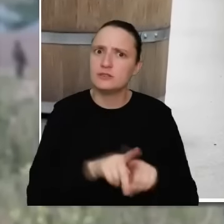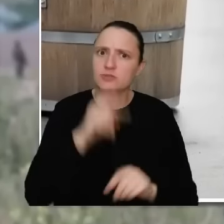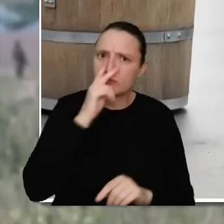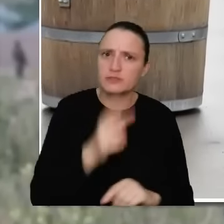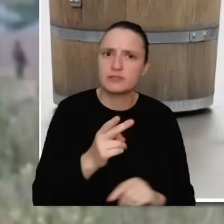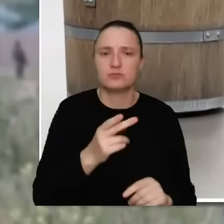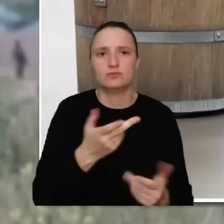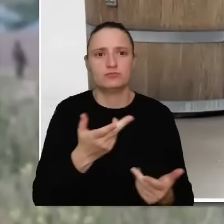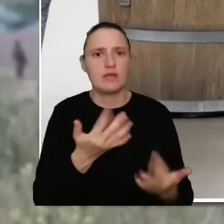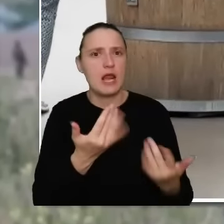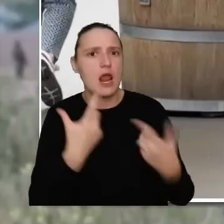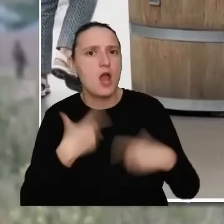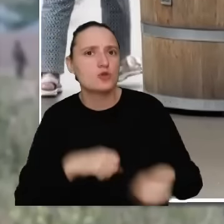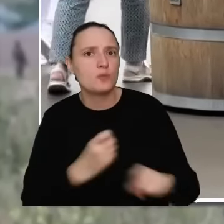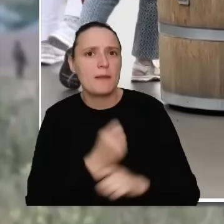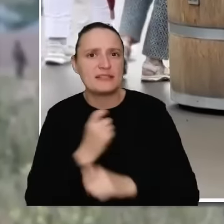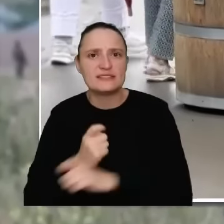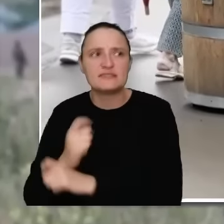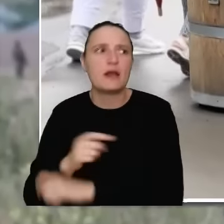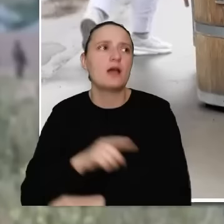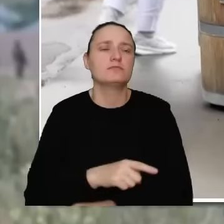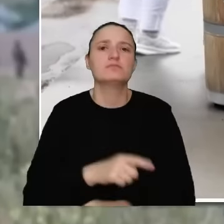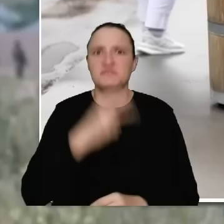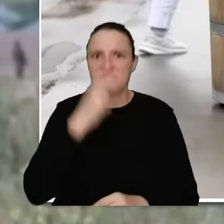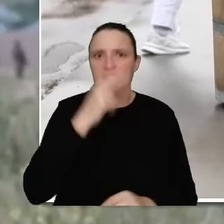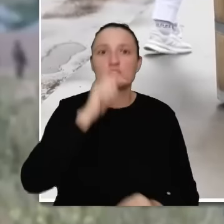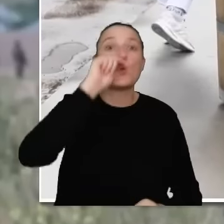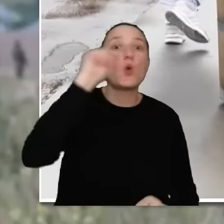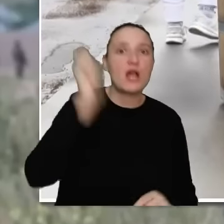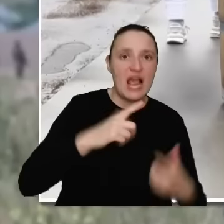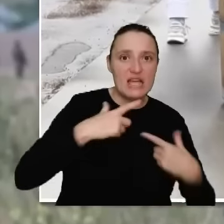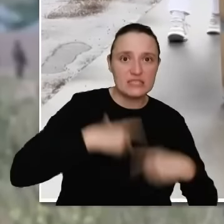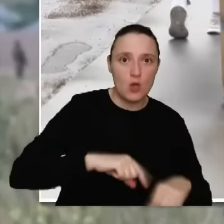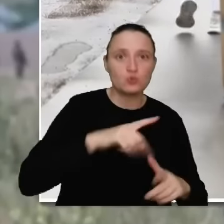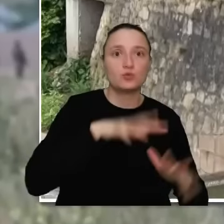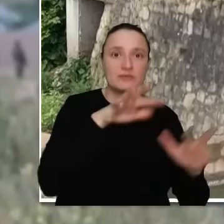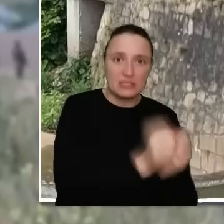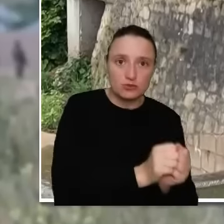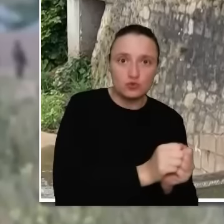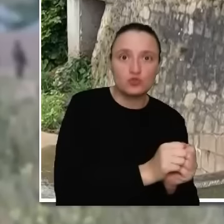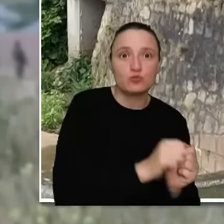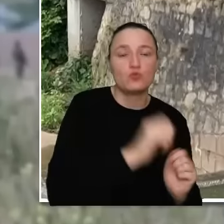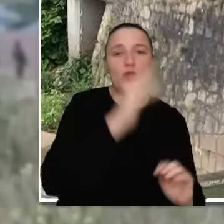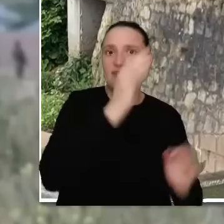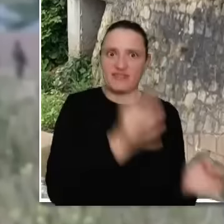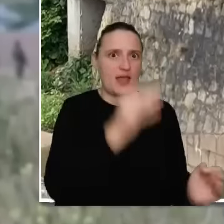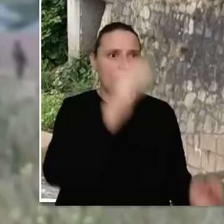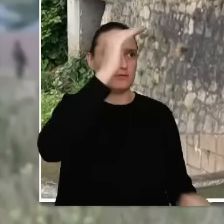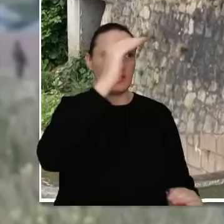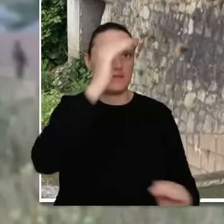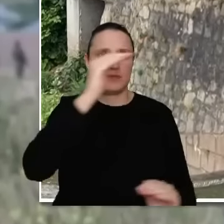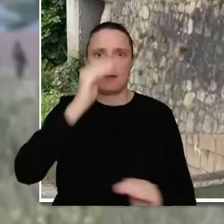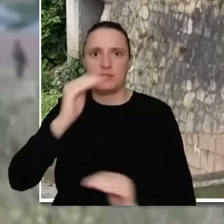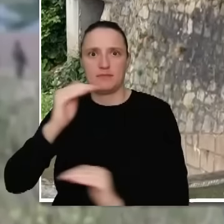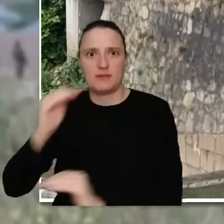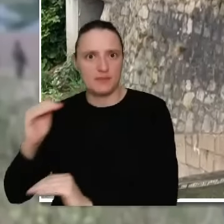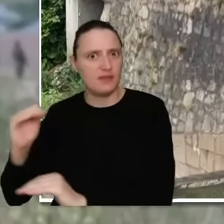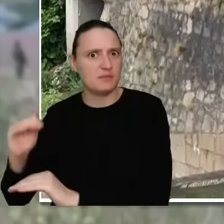do innej grupy liczba osób zatrzymanych pochodzenia ukraińskiego. Tak